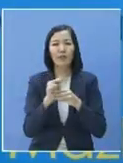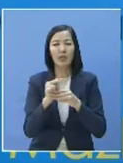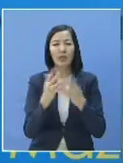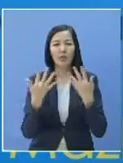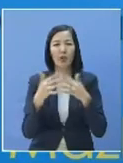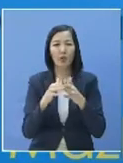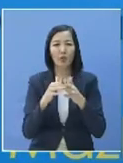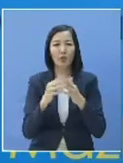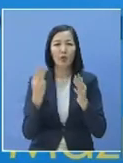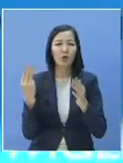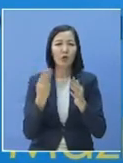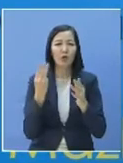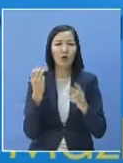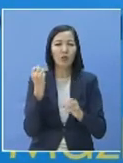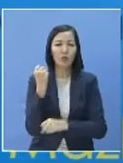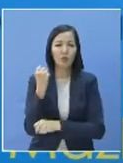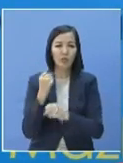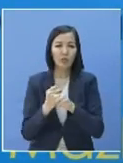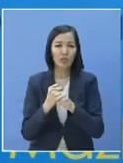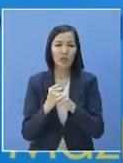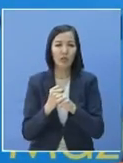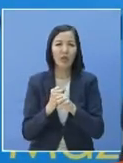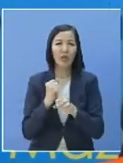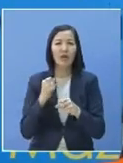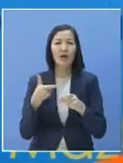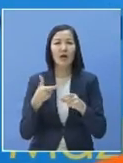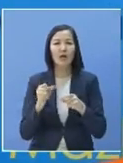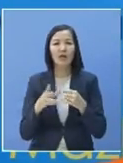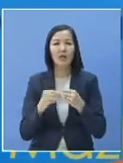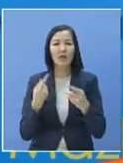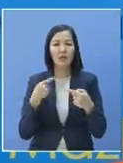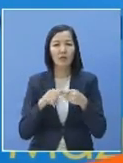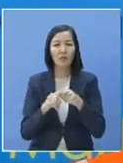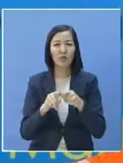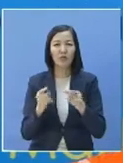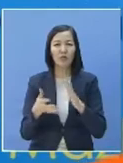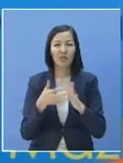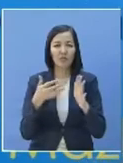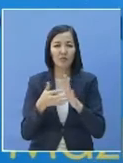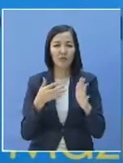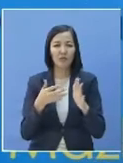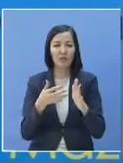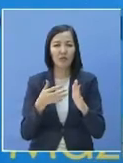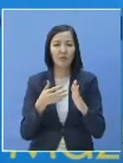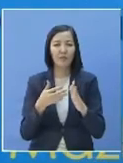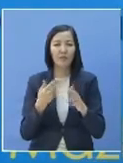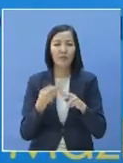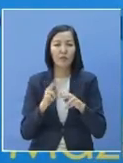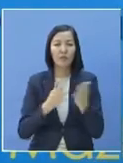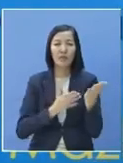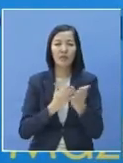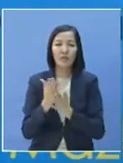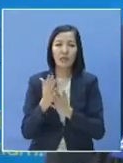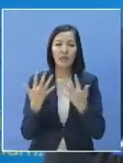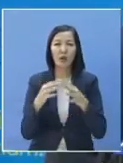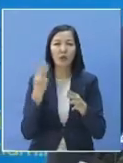жаңағы жұмыстарында, яғни біз бүгінгі таңда агрономдар, комбайнерлер жетіспейді мүлдем. Сондықтан да меніңше осы салаларға біз басты назар